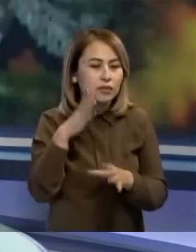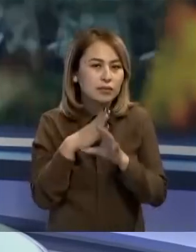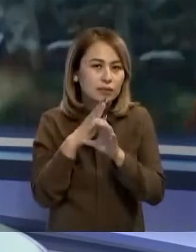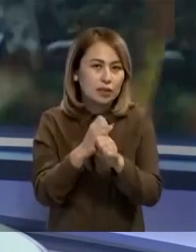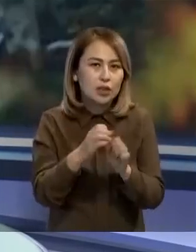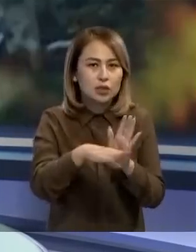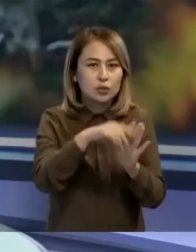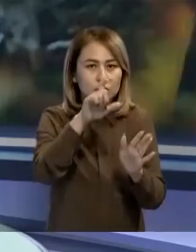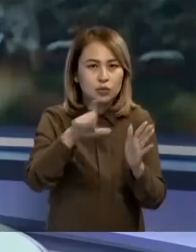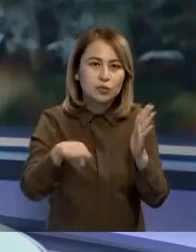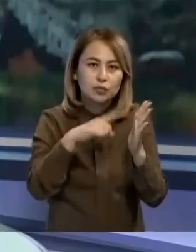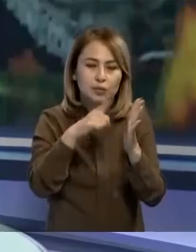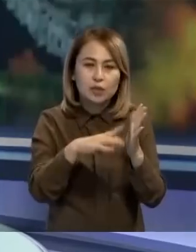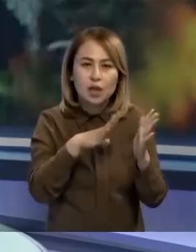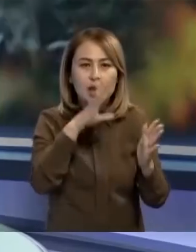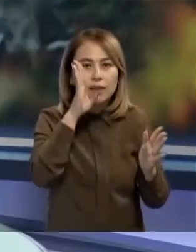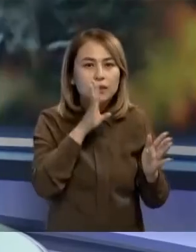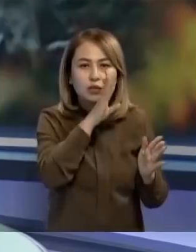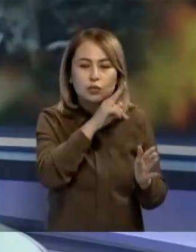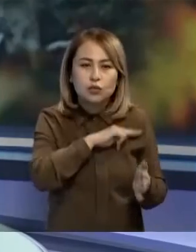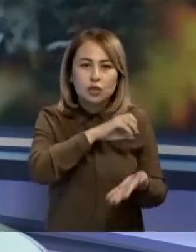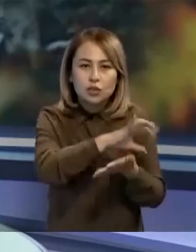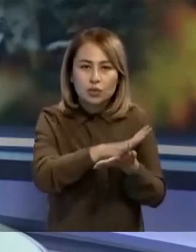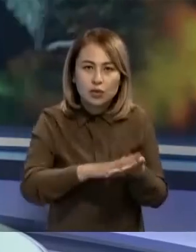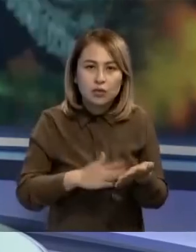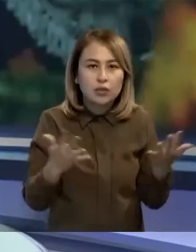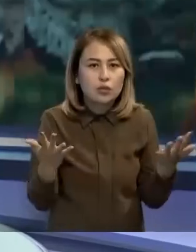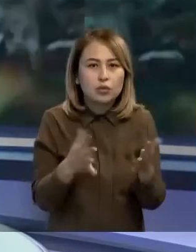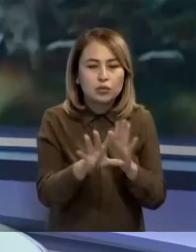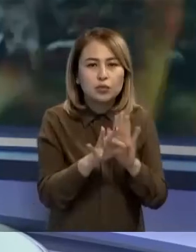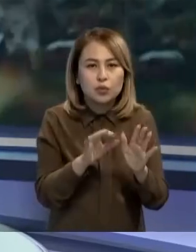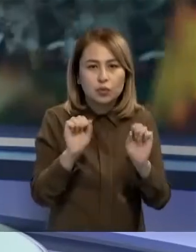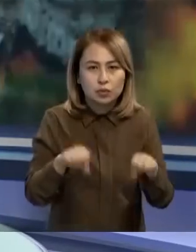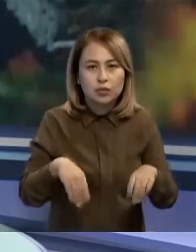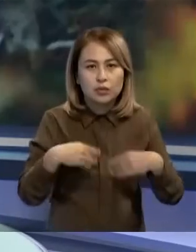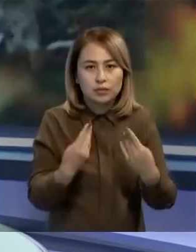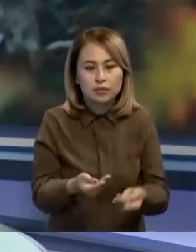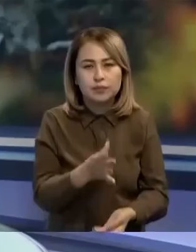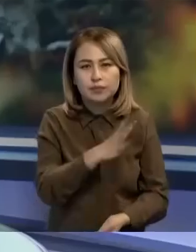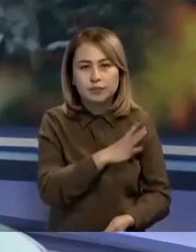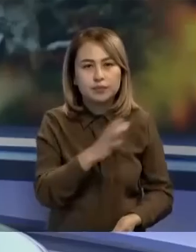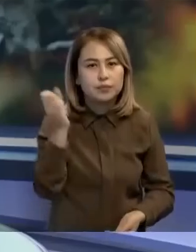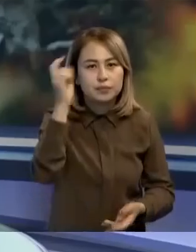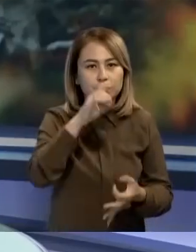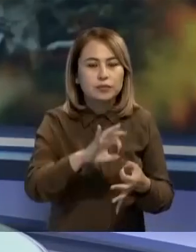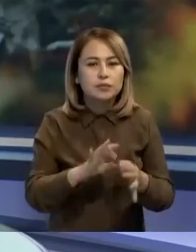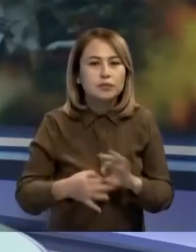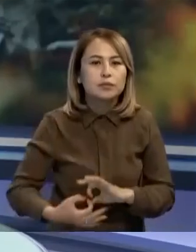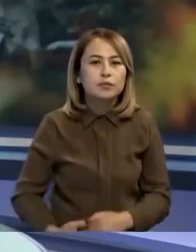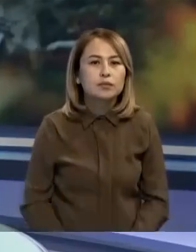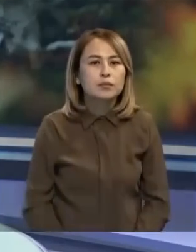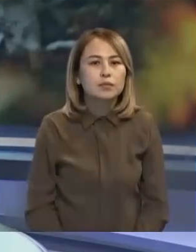ұсынып, депутаттық сауал жолдады. Сенатор әйелдерге жұмысын жалғастыруға таңдау құқығын беруді де айтты. Тілшіміз Айнұр